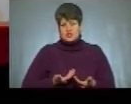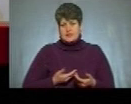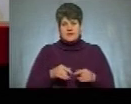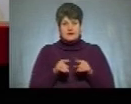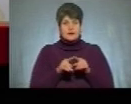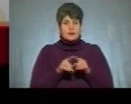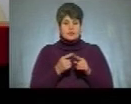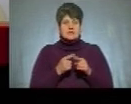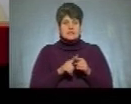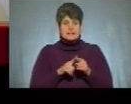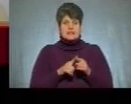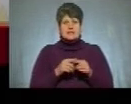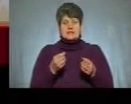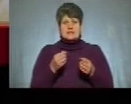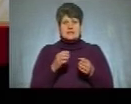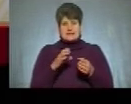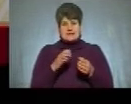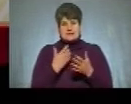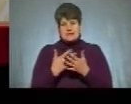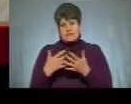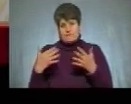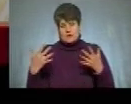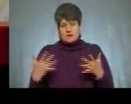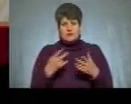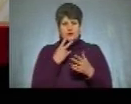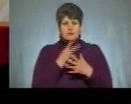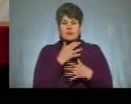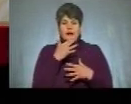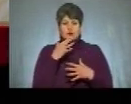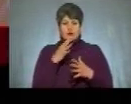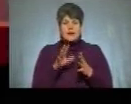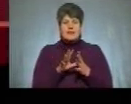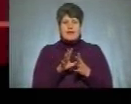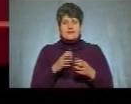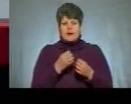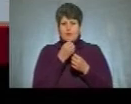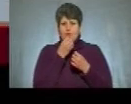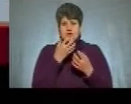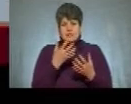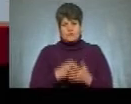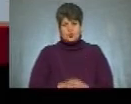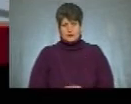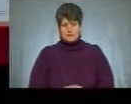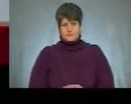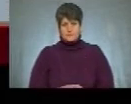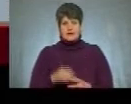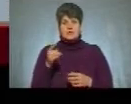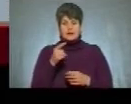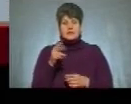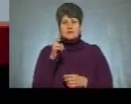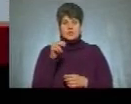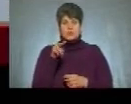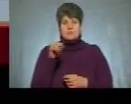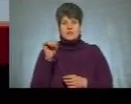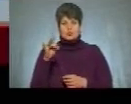чіпільські символи, які несуть багато енергетики позитивної. Тернополянин Дмитро Підручний